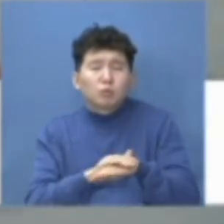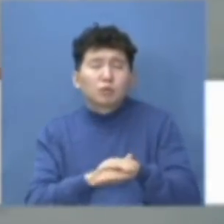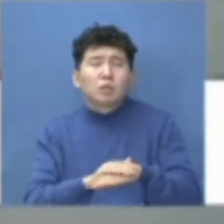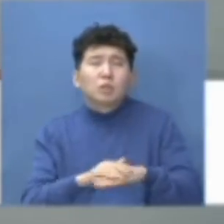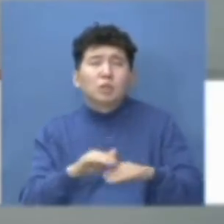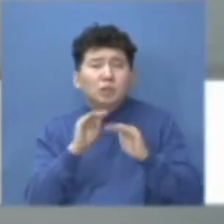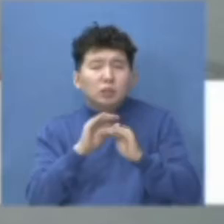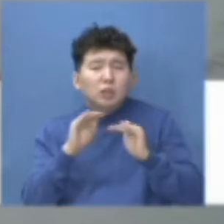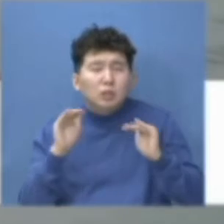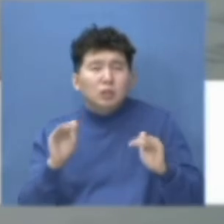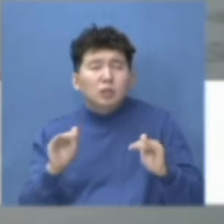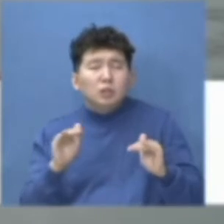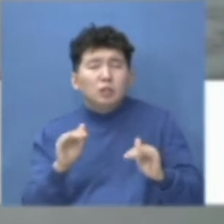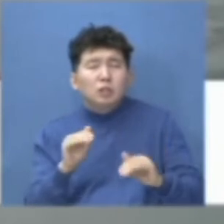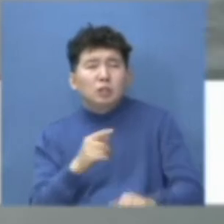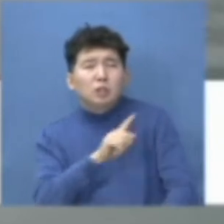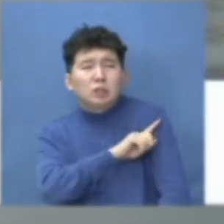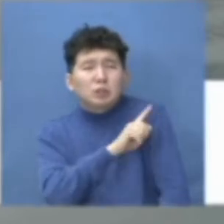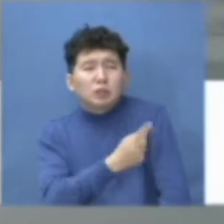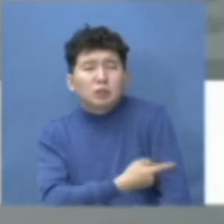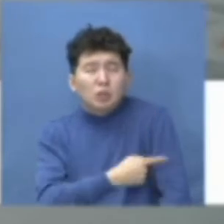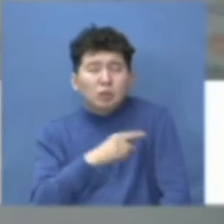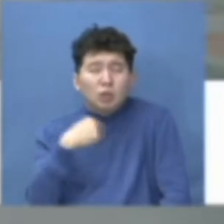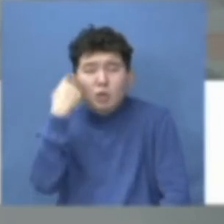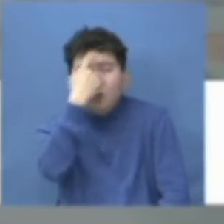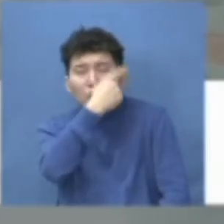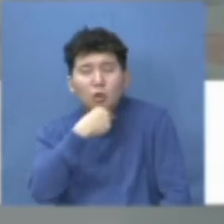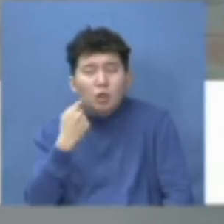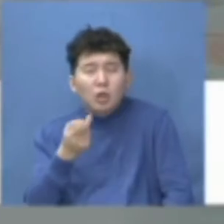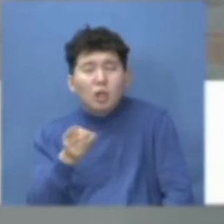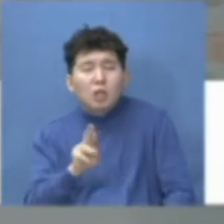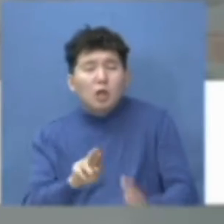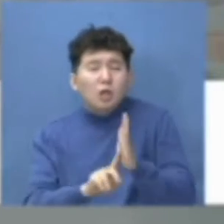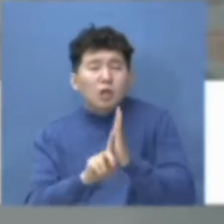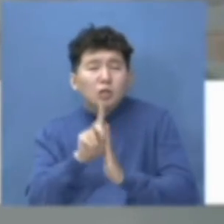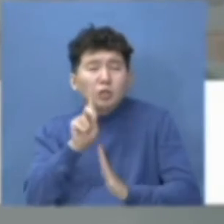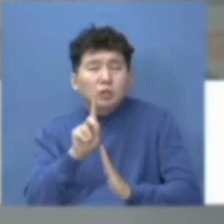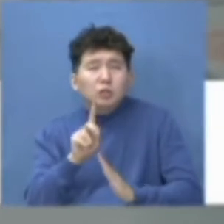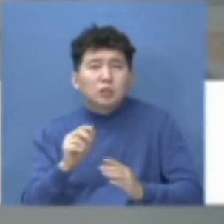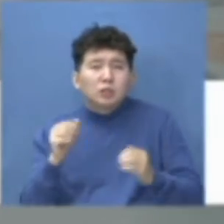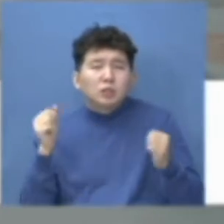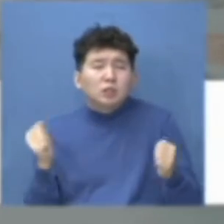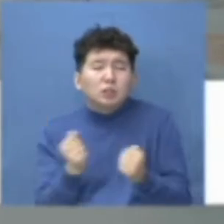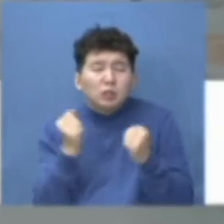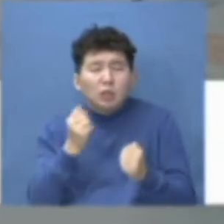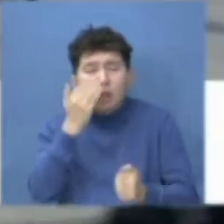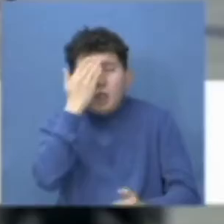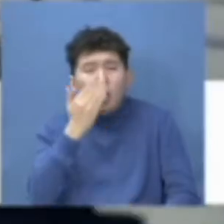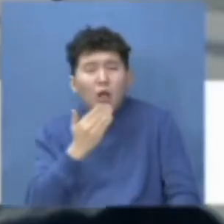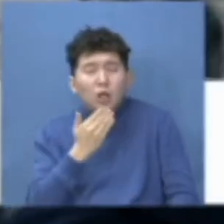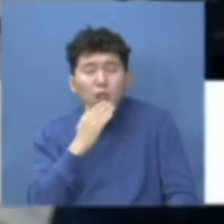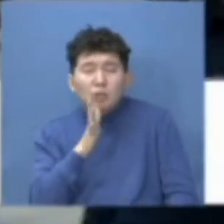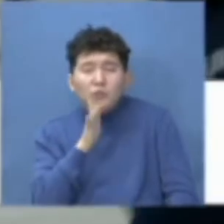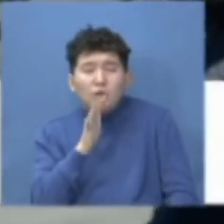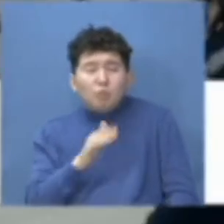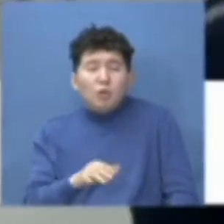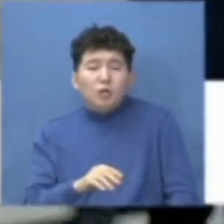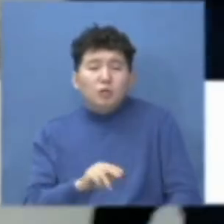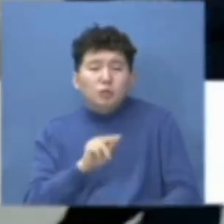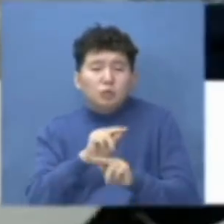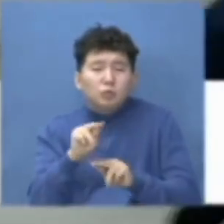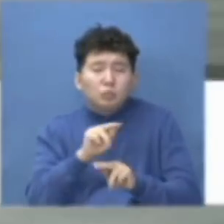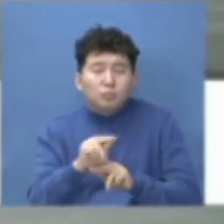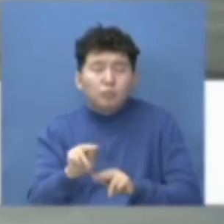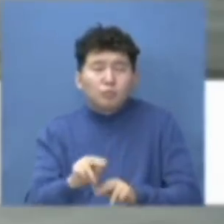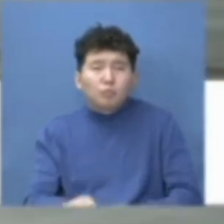сильную личность. Чаще всего занятия для начинающих хоккеистов проходят на земле в летнее и зимнее время. Тут малыши учатся управляться с